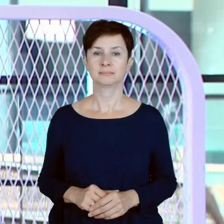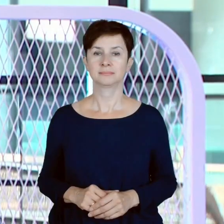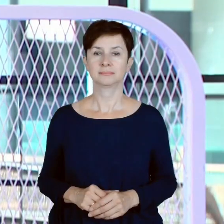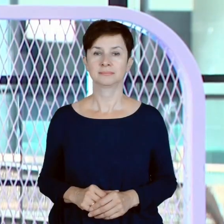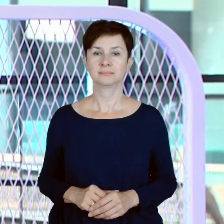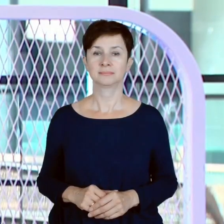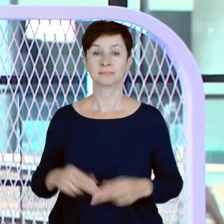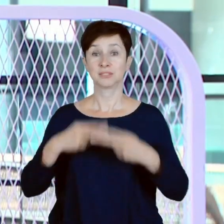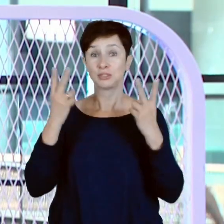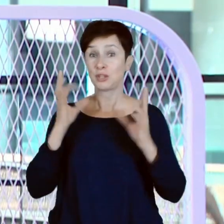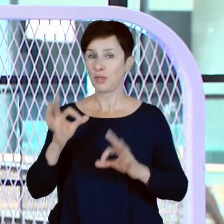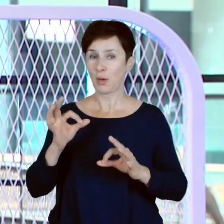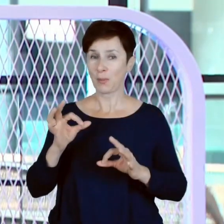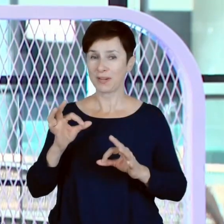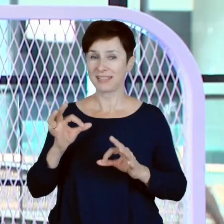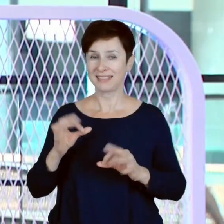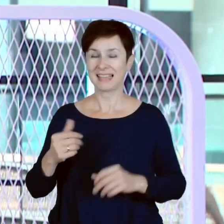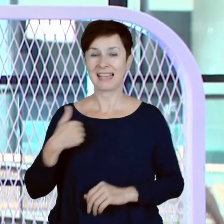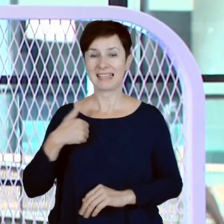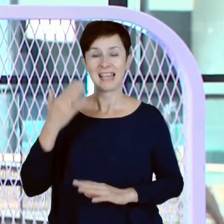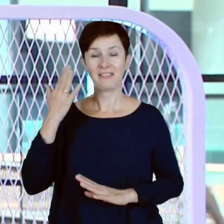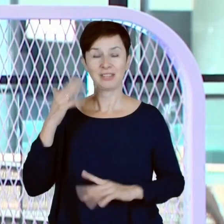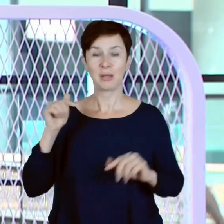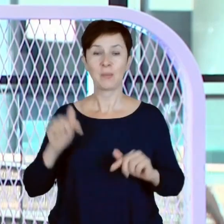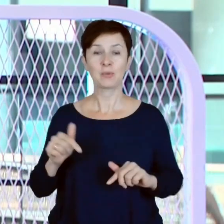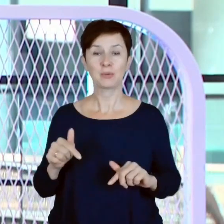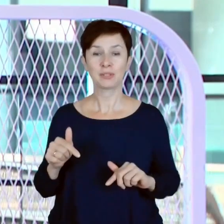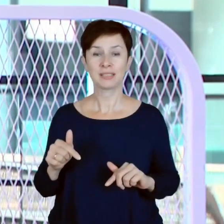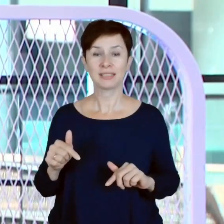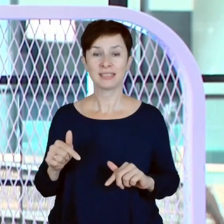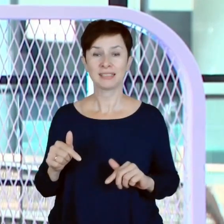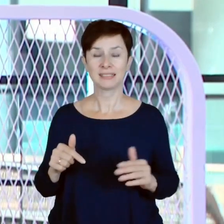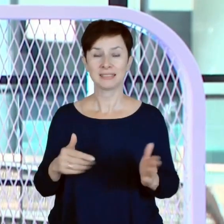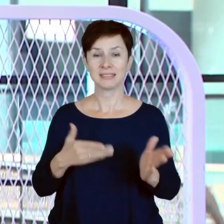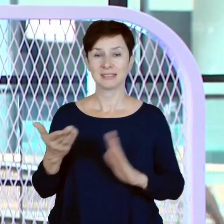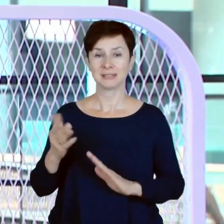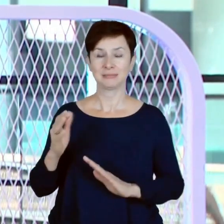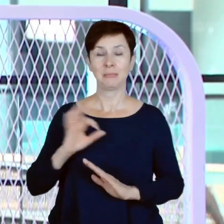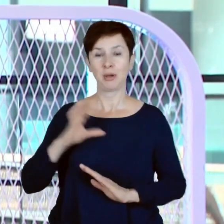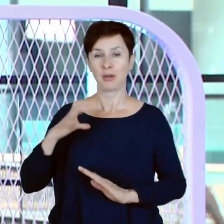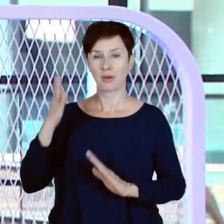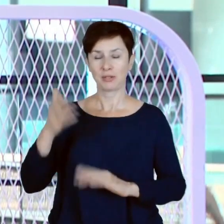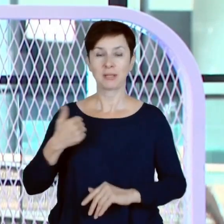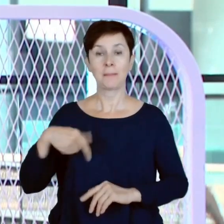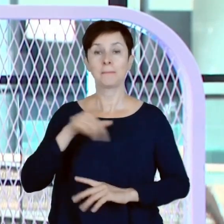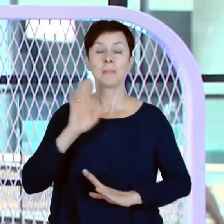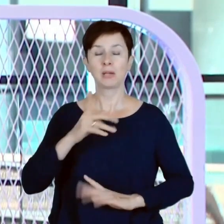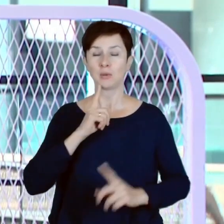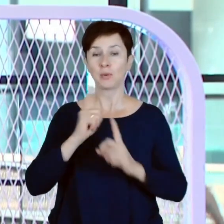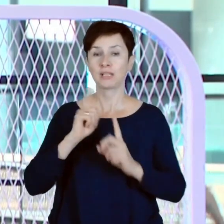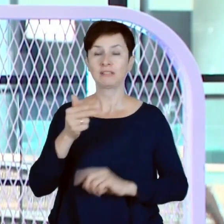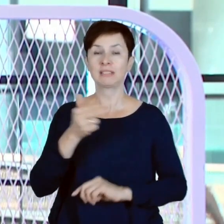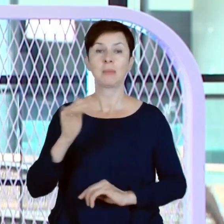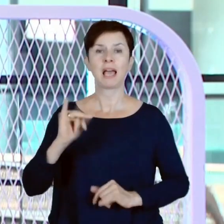Dzień dobry, dzień dobry. A ja witam tutaj, bo przede wszystkim moich gości. Będziemy rozmawiać za chwilę o tym, jak wyrabiać